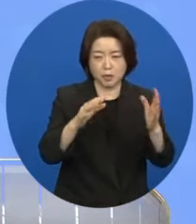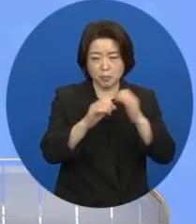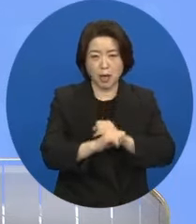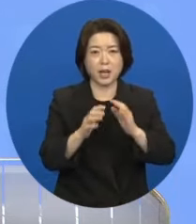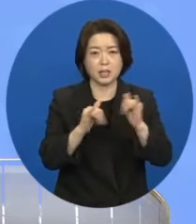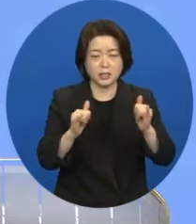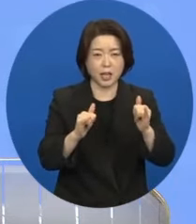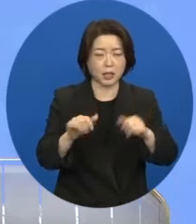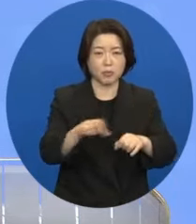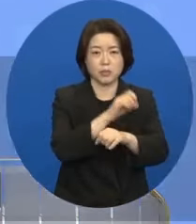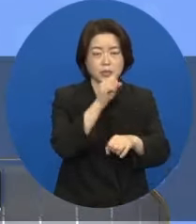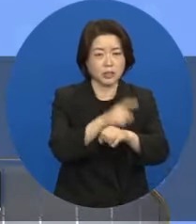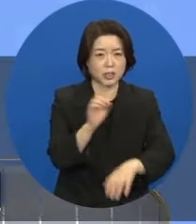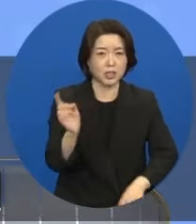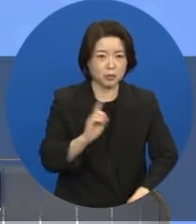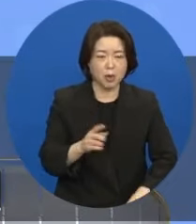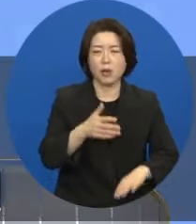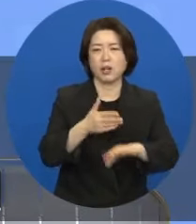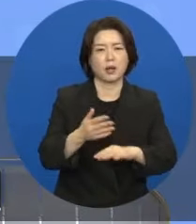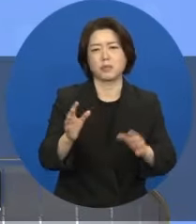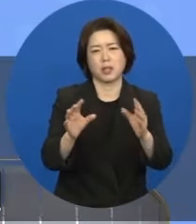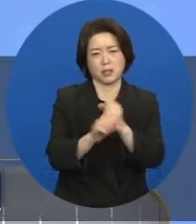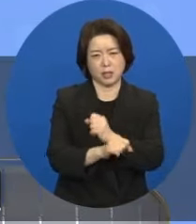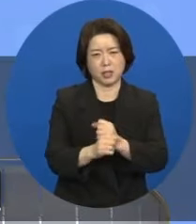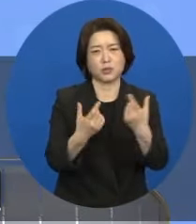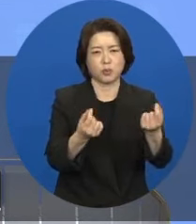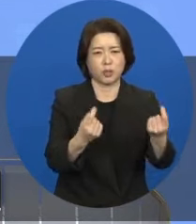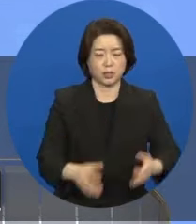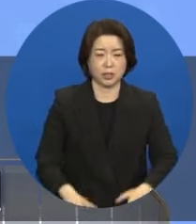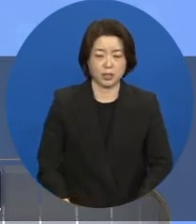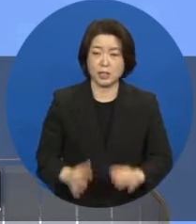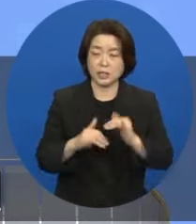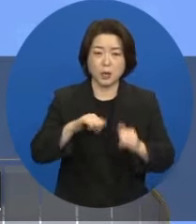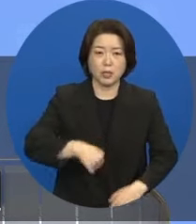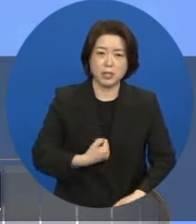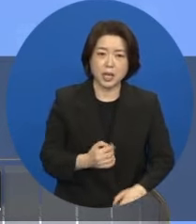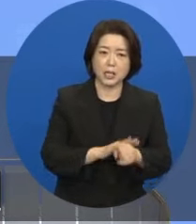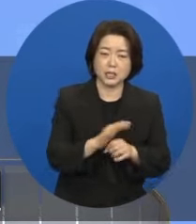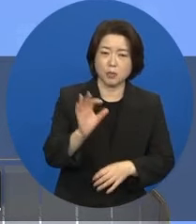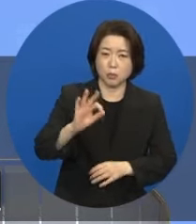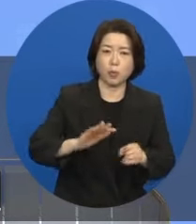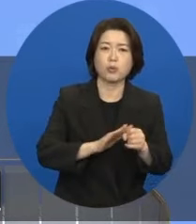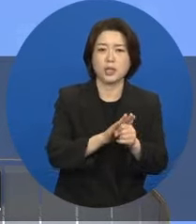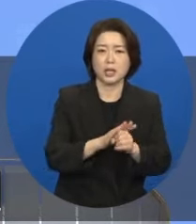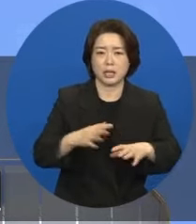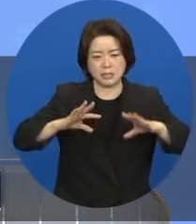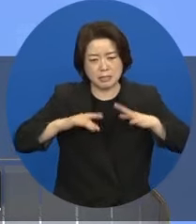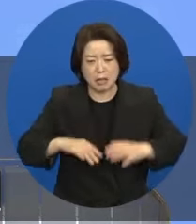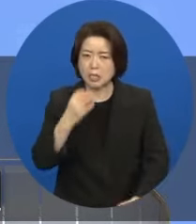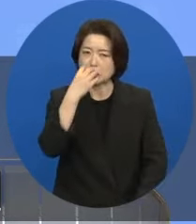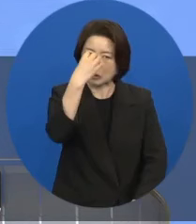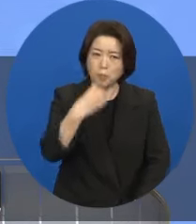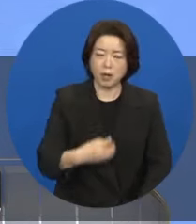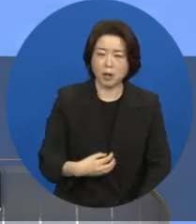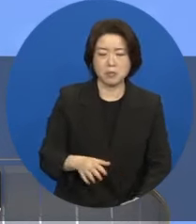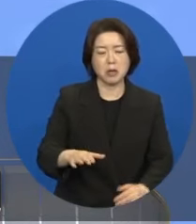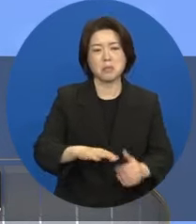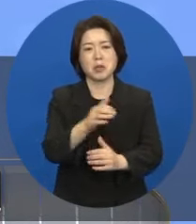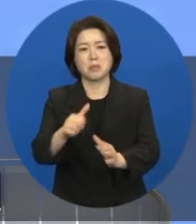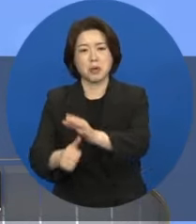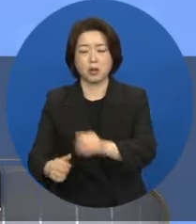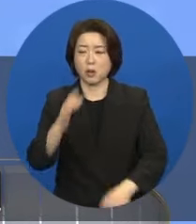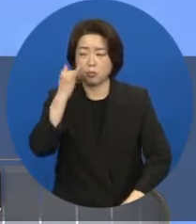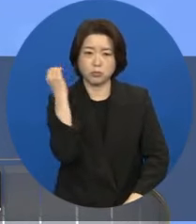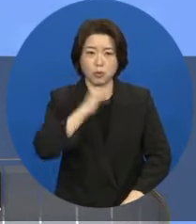후서 3장 2절에 말씀합니다 자 보십시오 사람들이 자기를 사랑하며 돈을 사랑하며 자랑하며 교만하며 비방하며 부모를